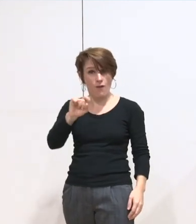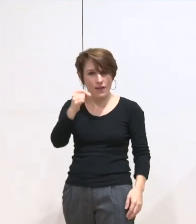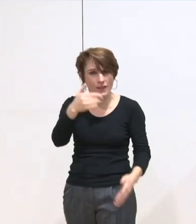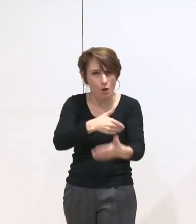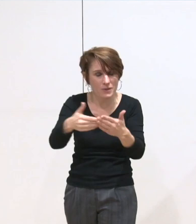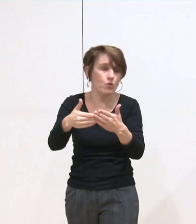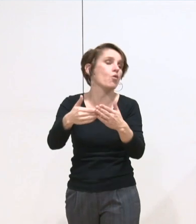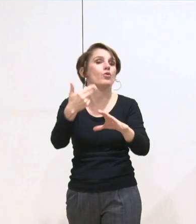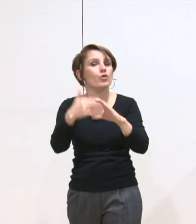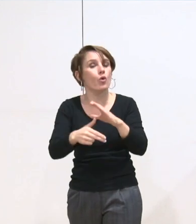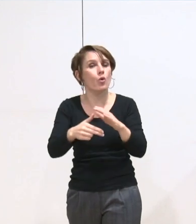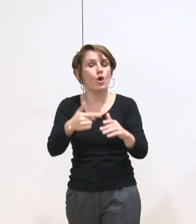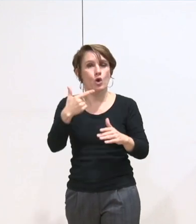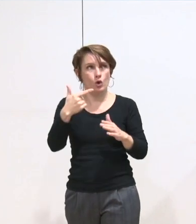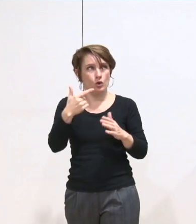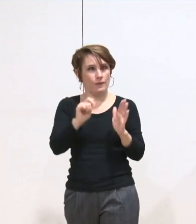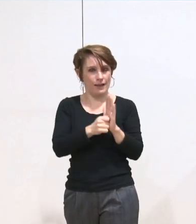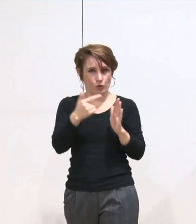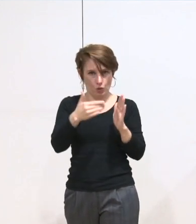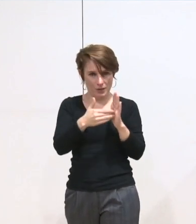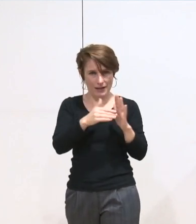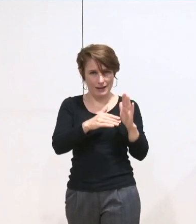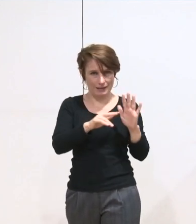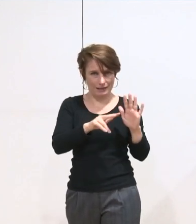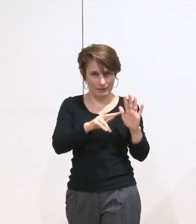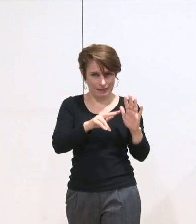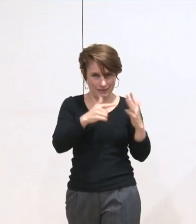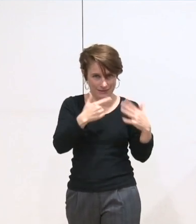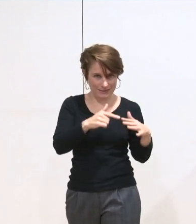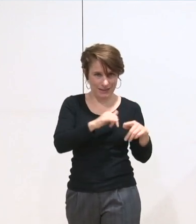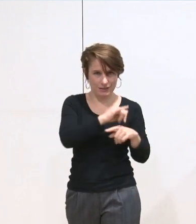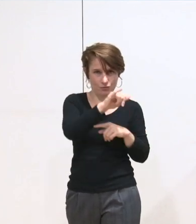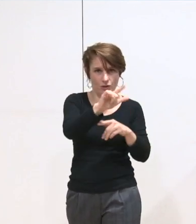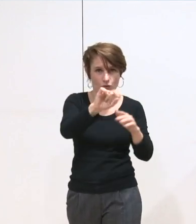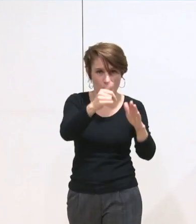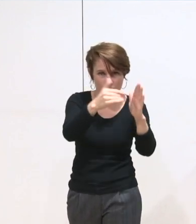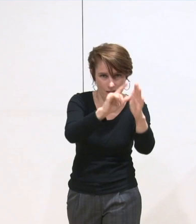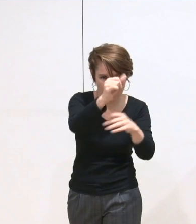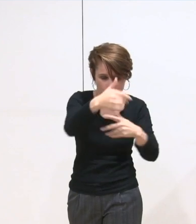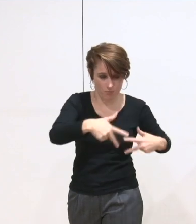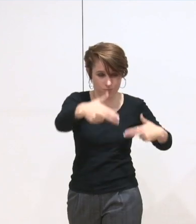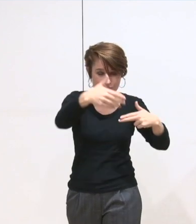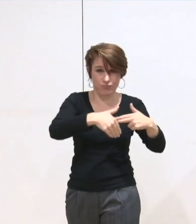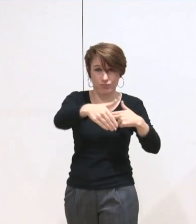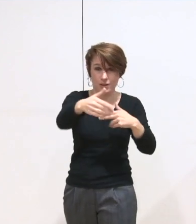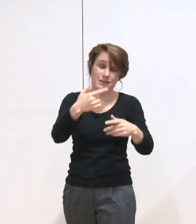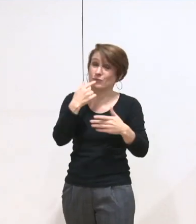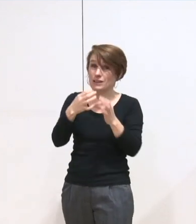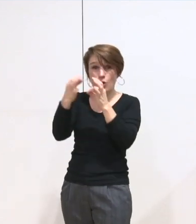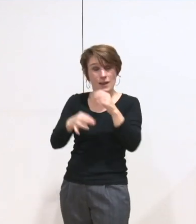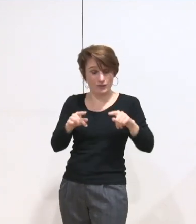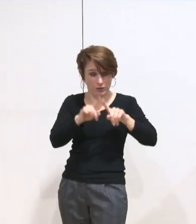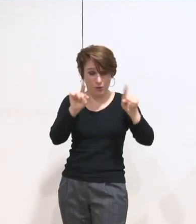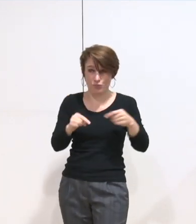et 2013 par l'État et qui s'intègrent au plan national de réduction des déficits, un